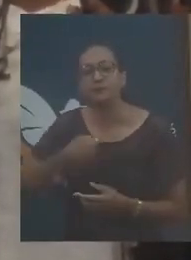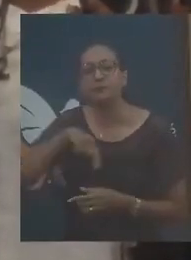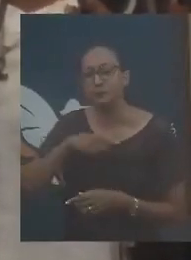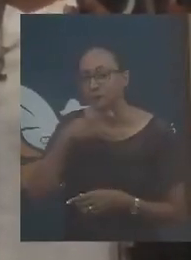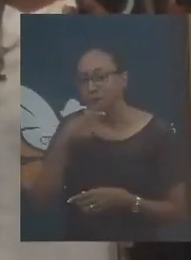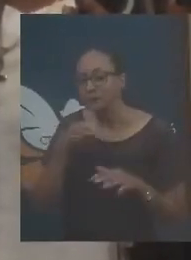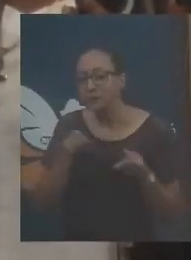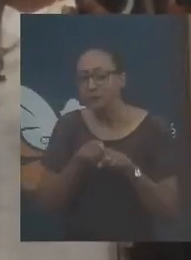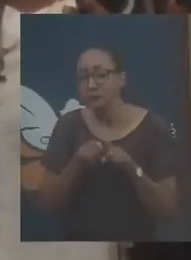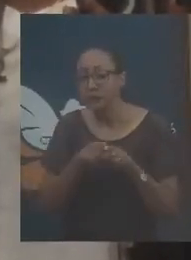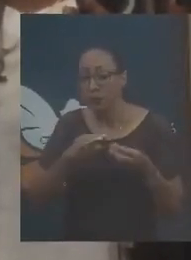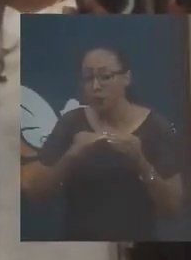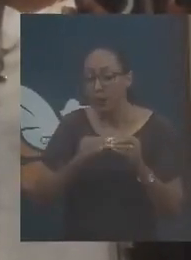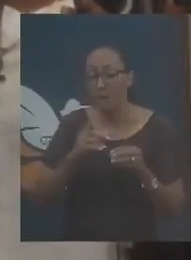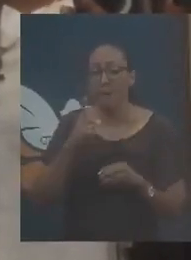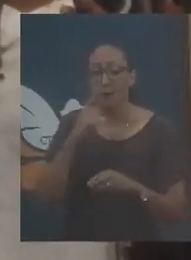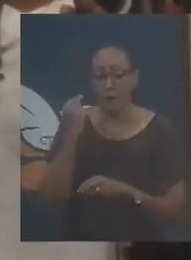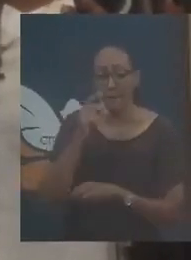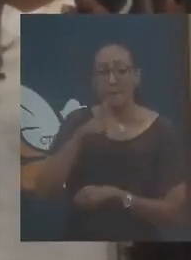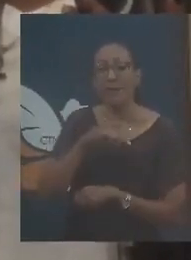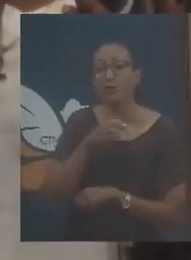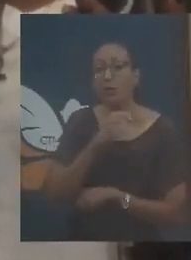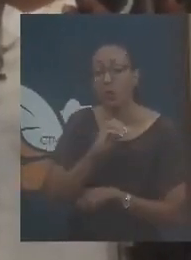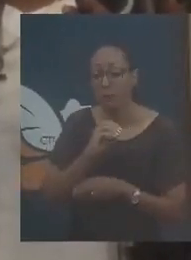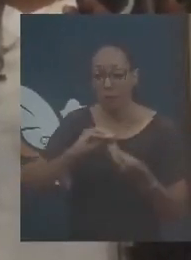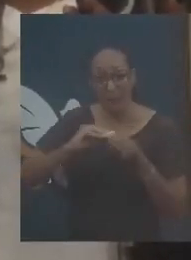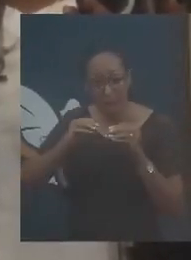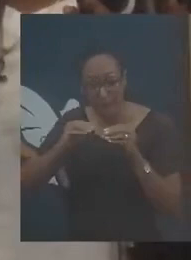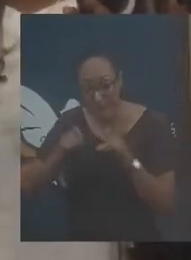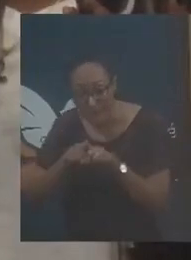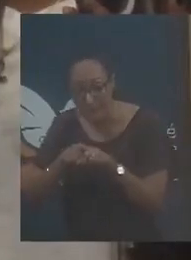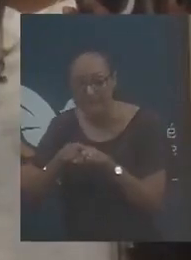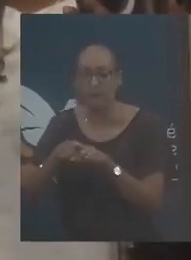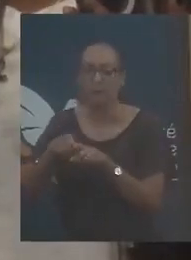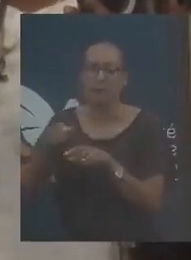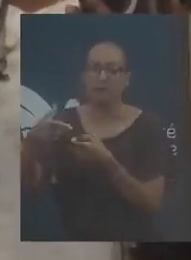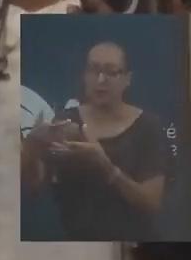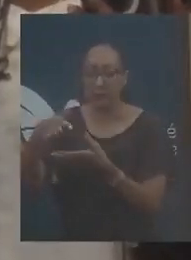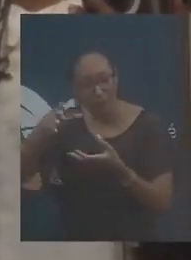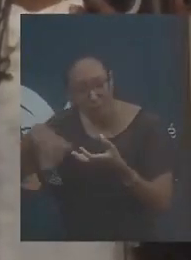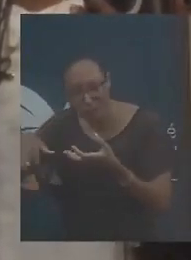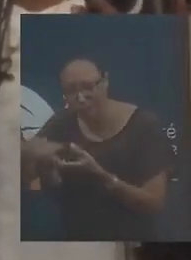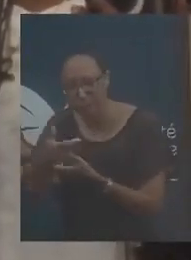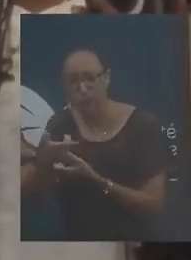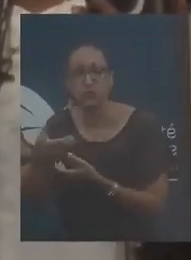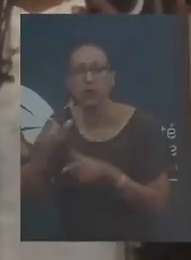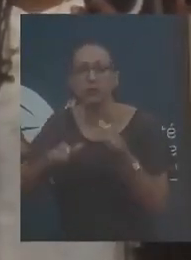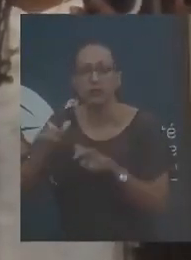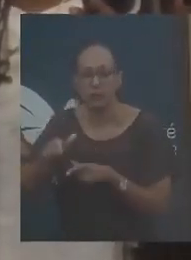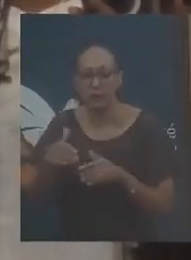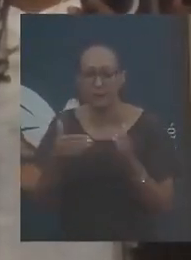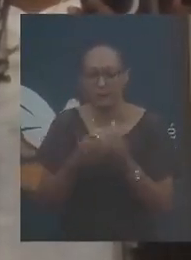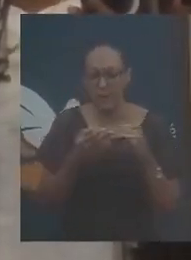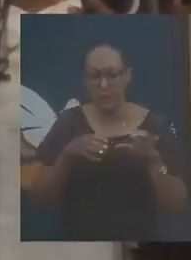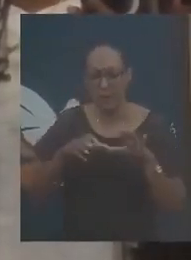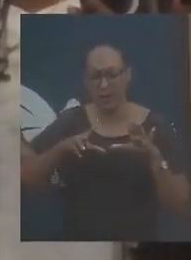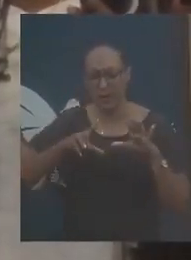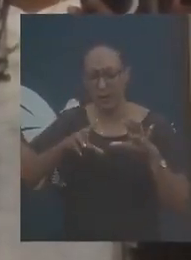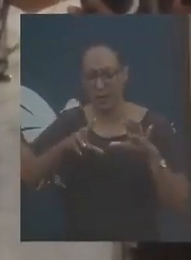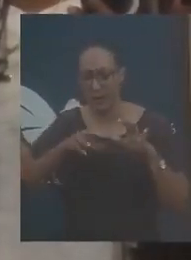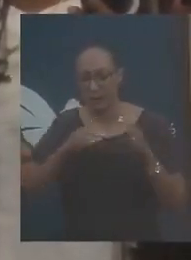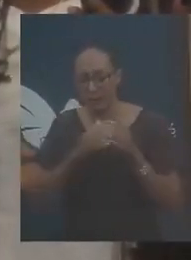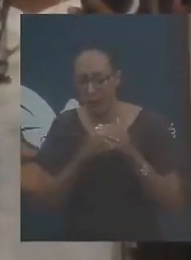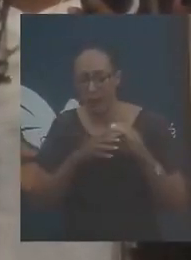d'Hervé Pinto, c'est le problème de tous les Martiniquais. Nous avons une vente aux enchères qui a été faite en 1890 sur les terres de Gantance aux Anses